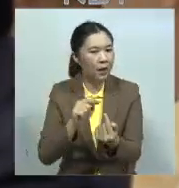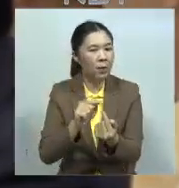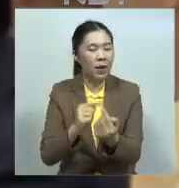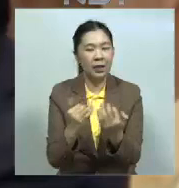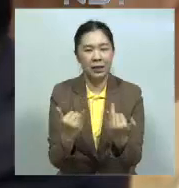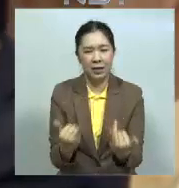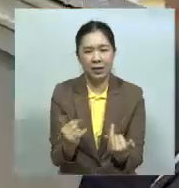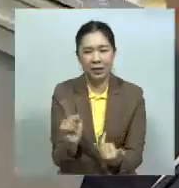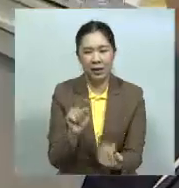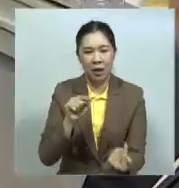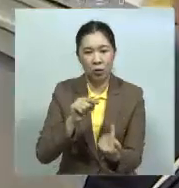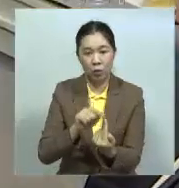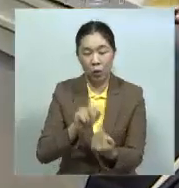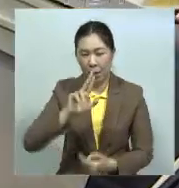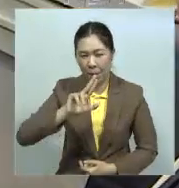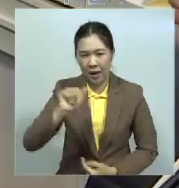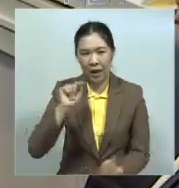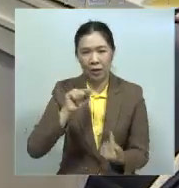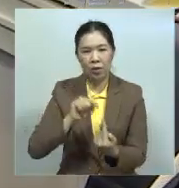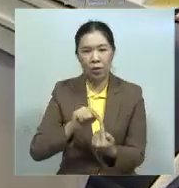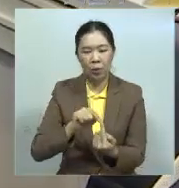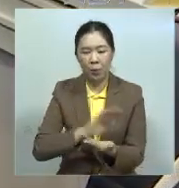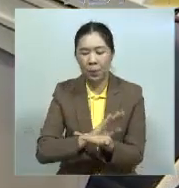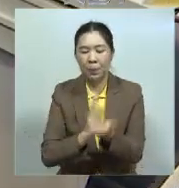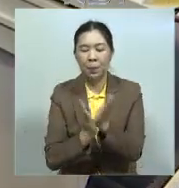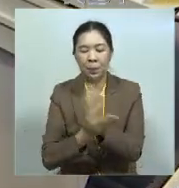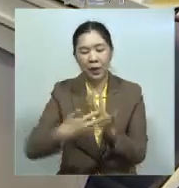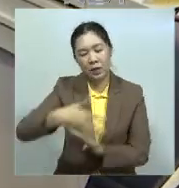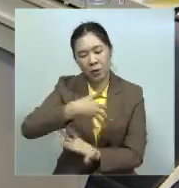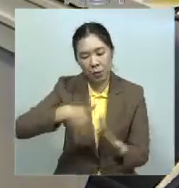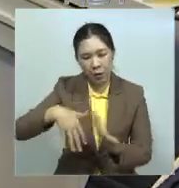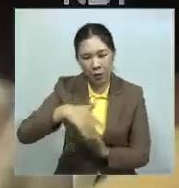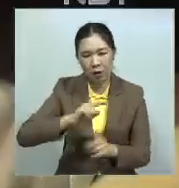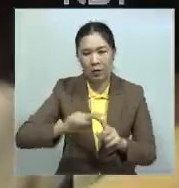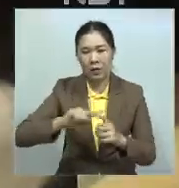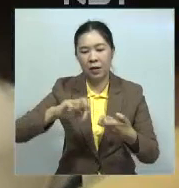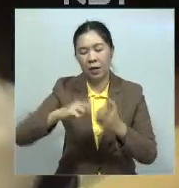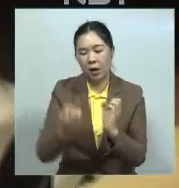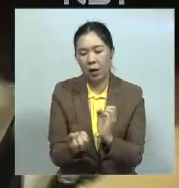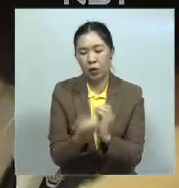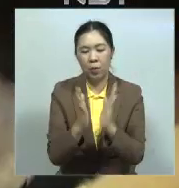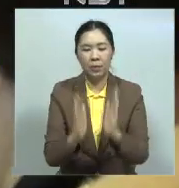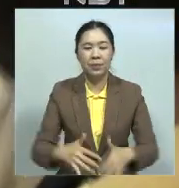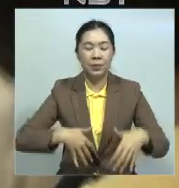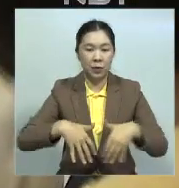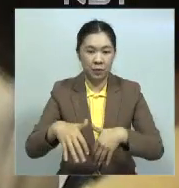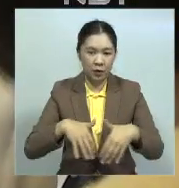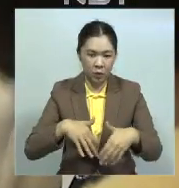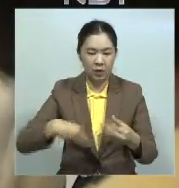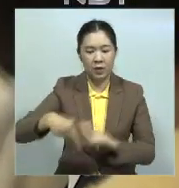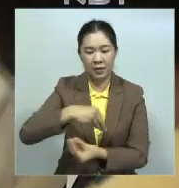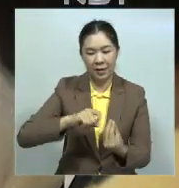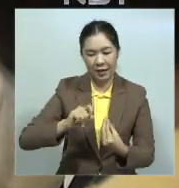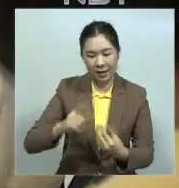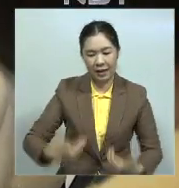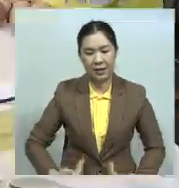าลชุดนี้ก็จะเน้นในเรื่องของการตั้งรับการเปลี่ยนแปลงของสิ่งแวดล้อมที่มีผลกระทบกับประชาชนรวมถึงเศรษฐกิจปาก